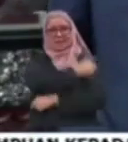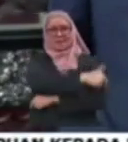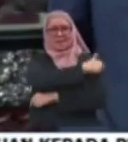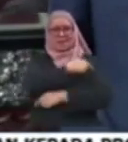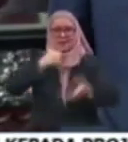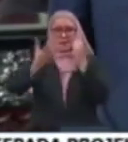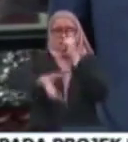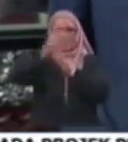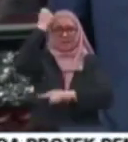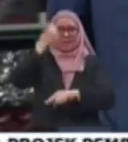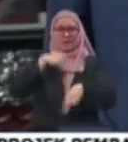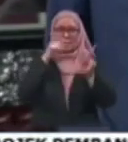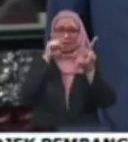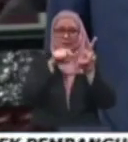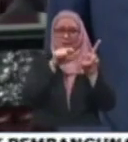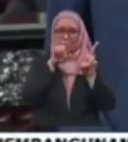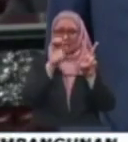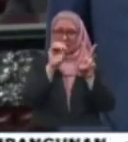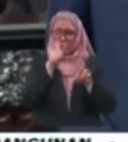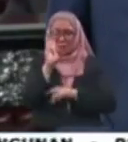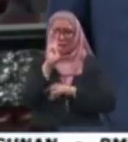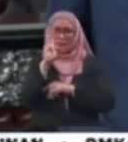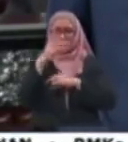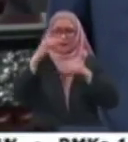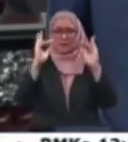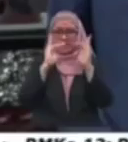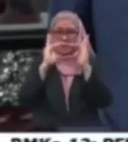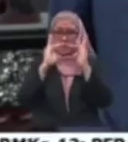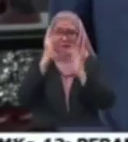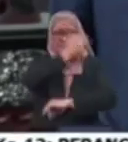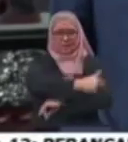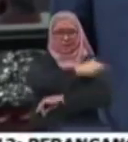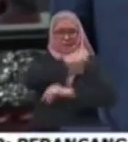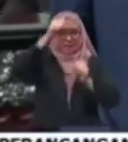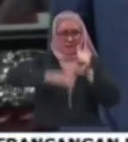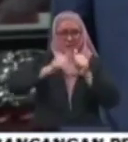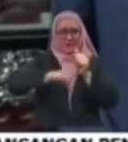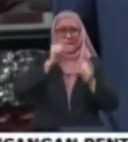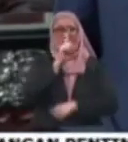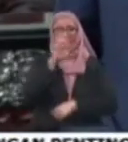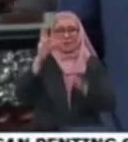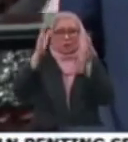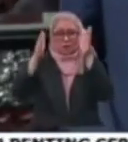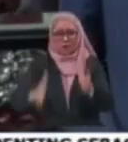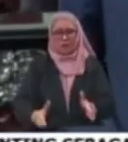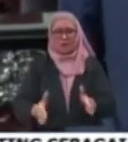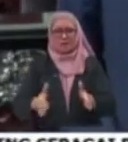2.06 katil hospital bagi setiap 1,000 penduduk menjelang tahun